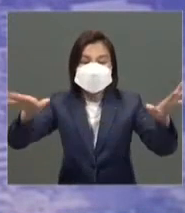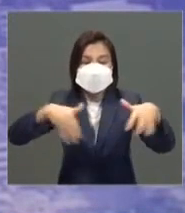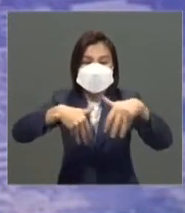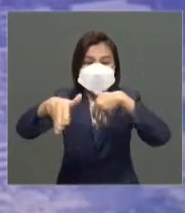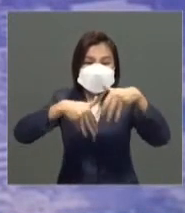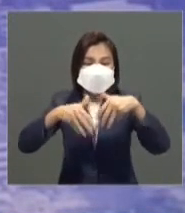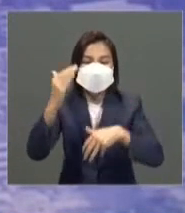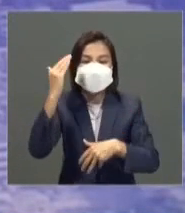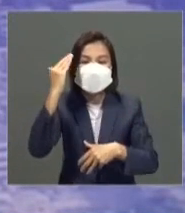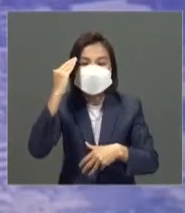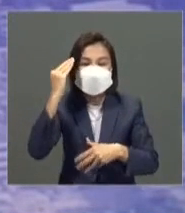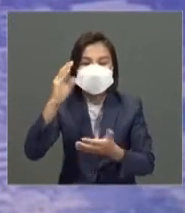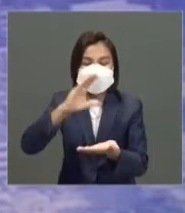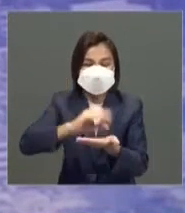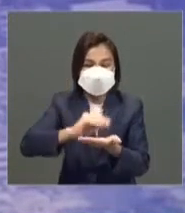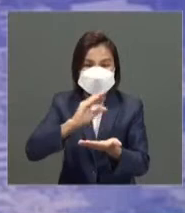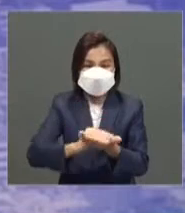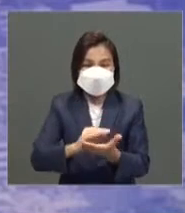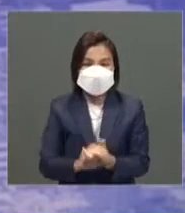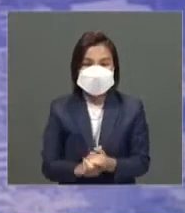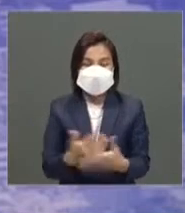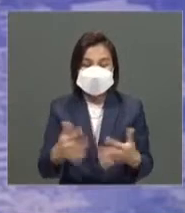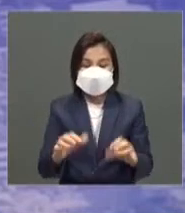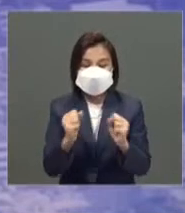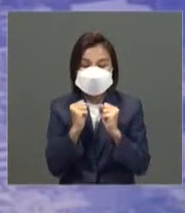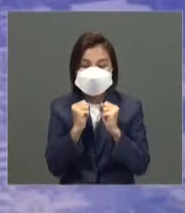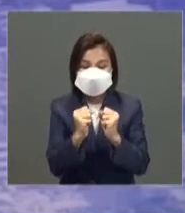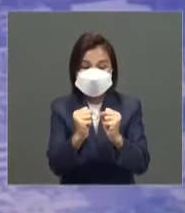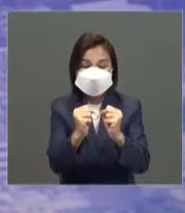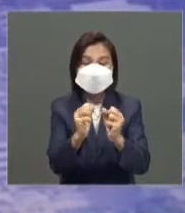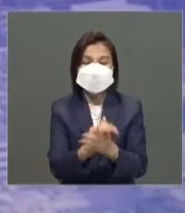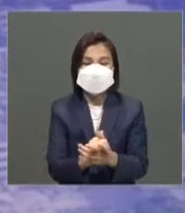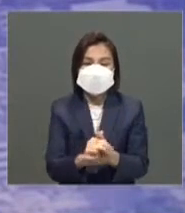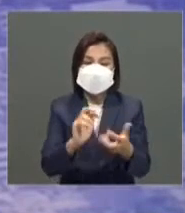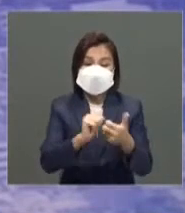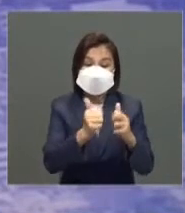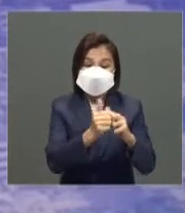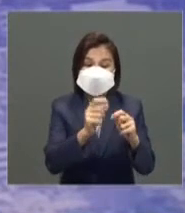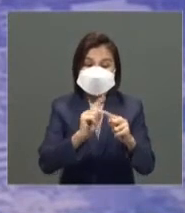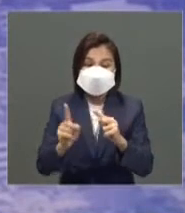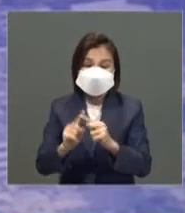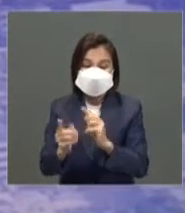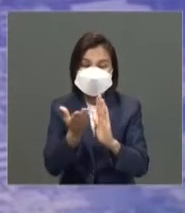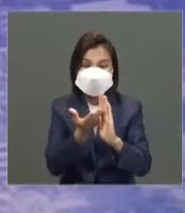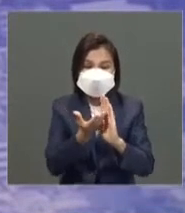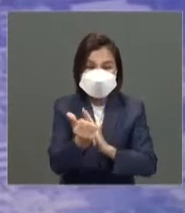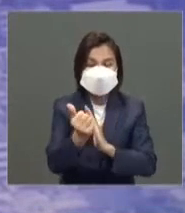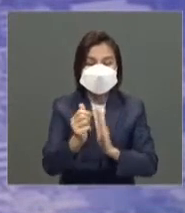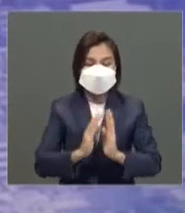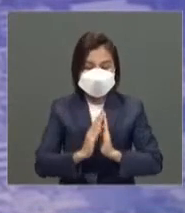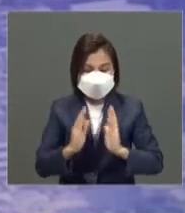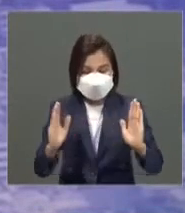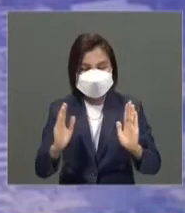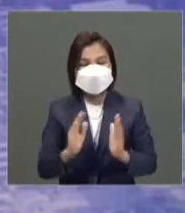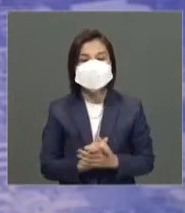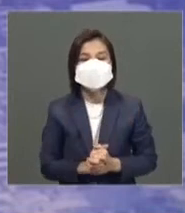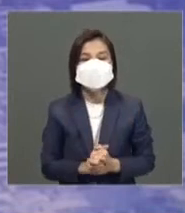นเพื่อได้รับทราบข้อมูลร่วมกันเพื่อเราจะได้ต่อสู้กับโรคนี้ในยามยากลำบากไปด้วยกันนะครับกราบขอบพระคุณเป็นอย่างสู